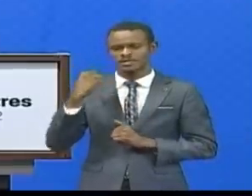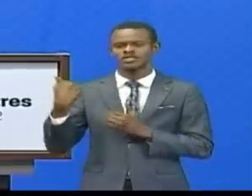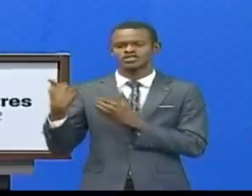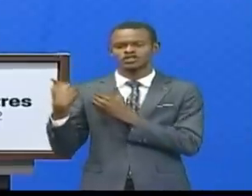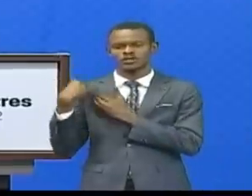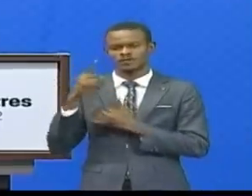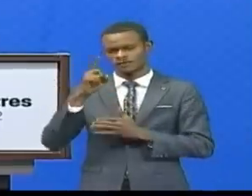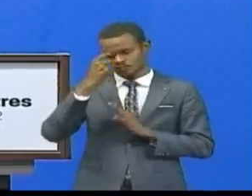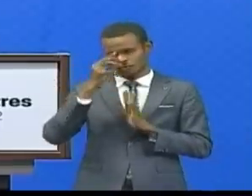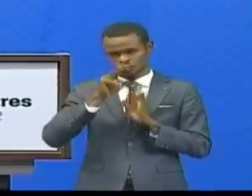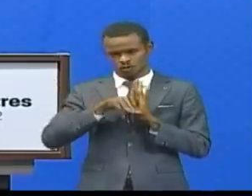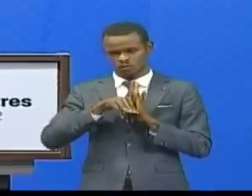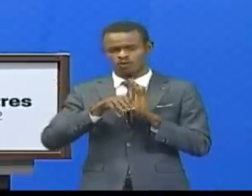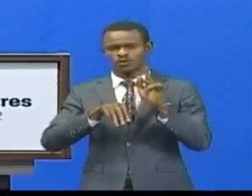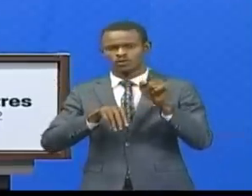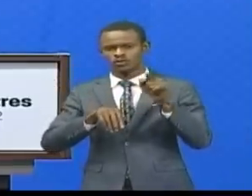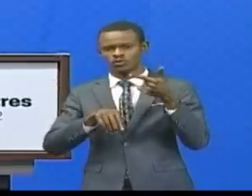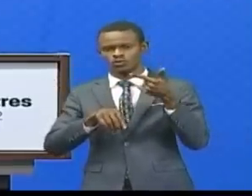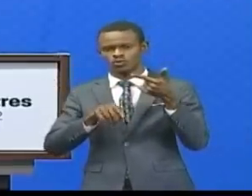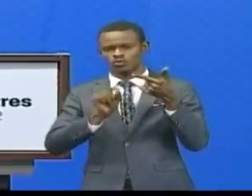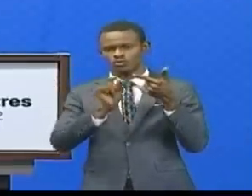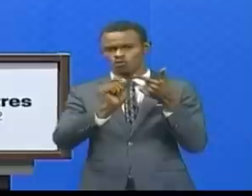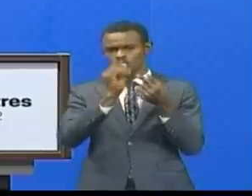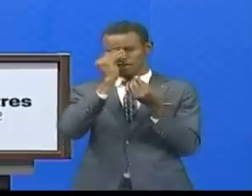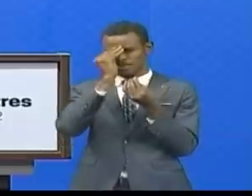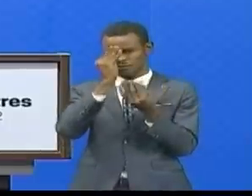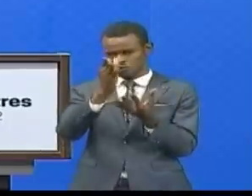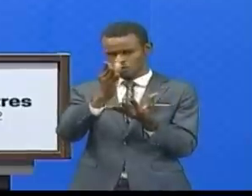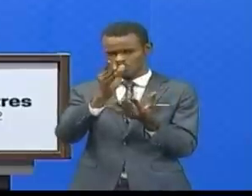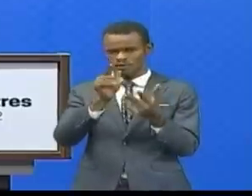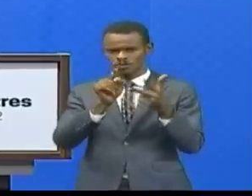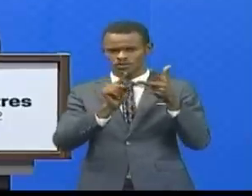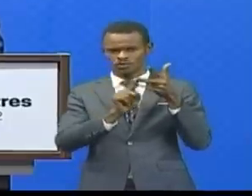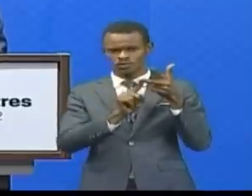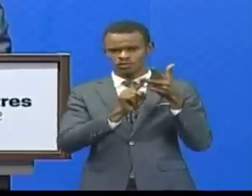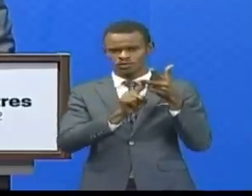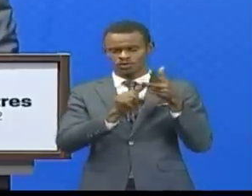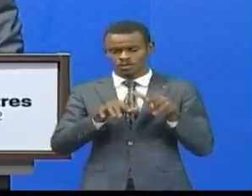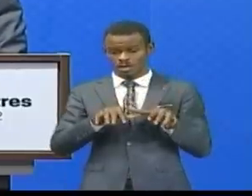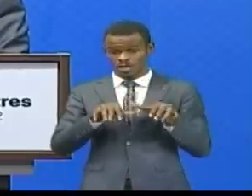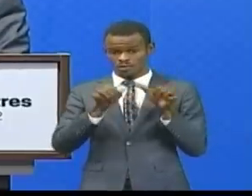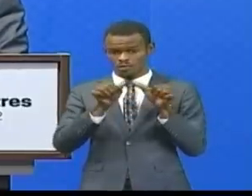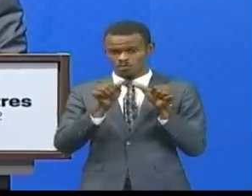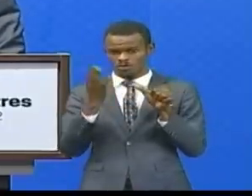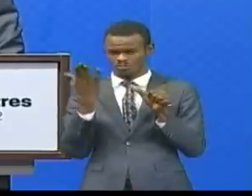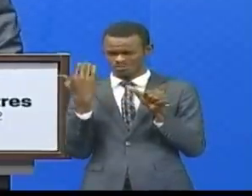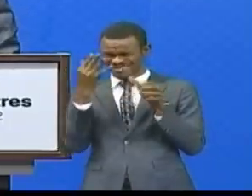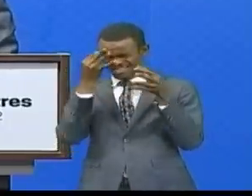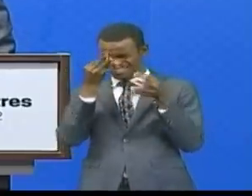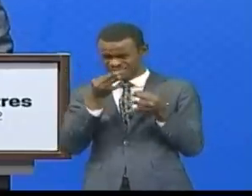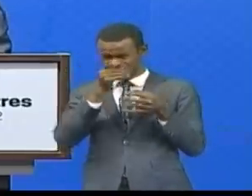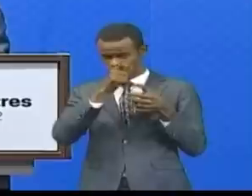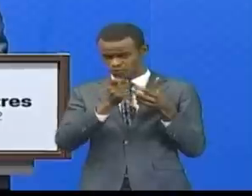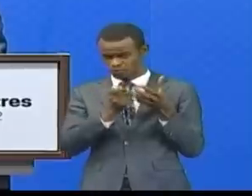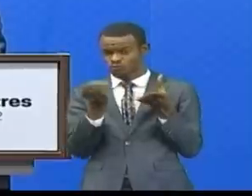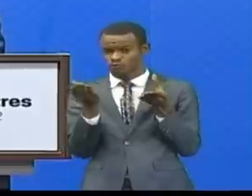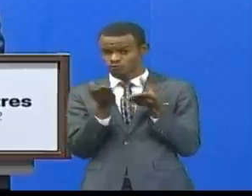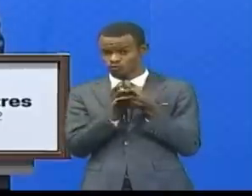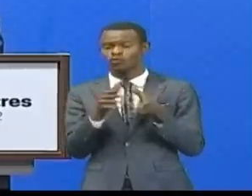d'information. 3. Approbation d'un relevé des décisions du Conseil des ministres.